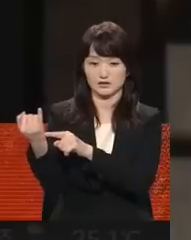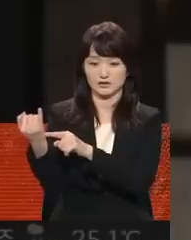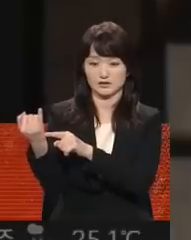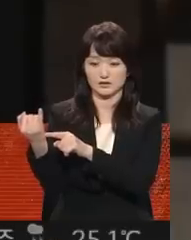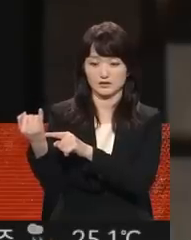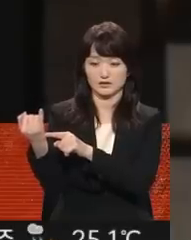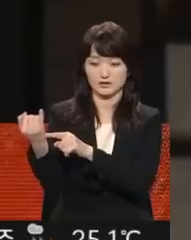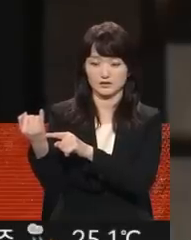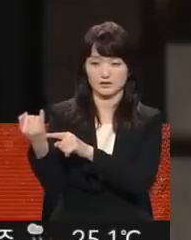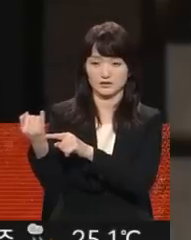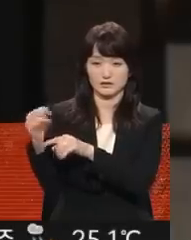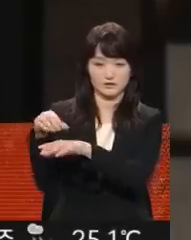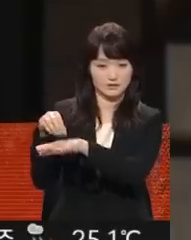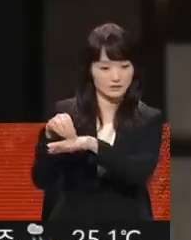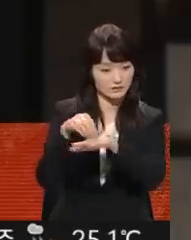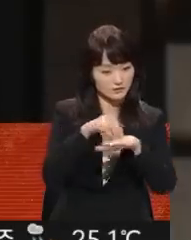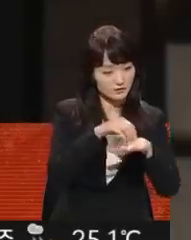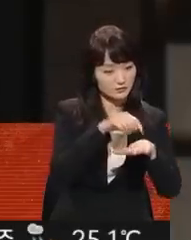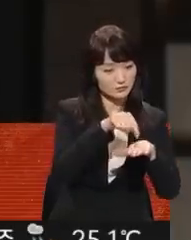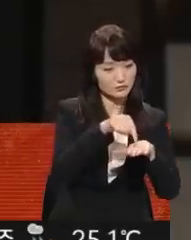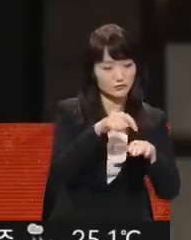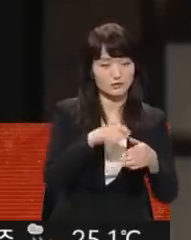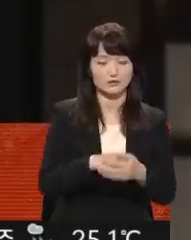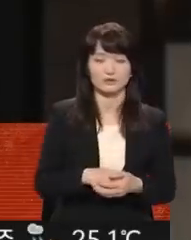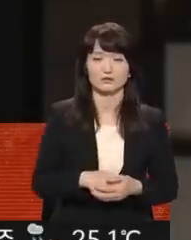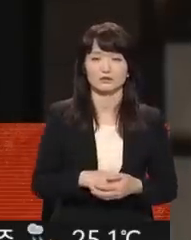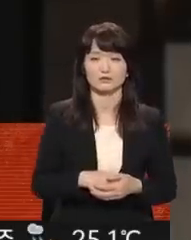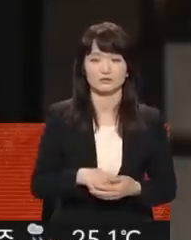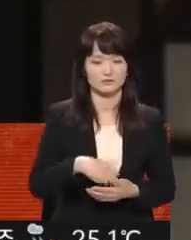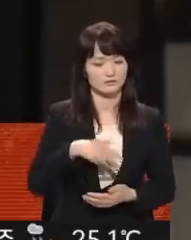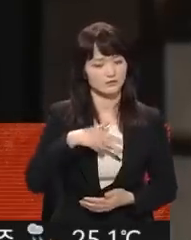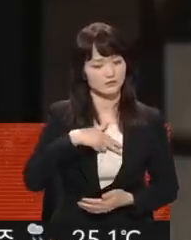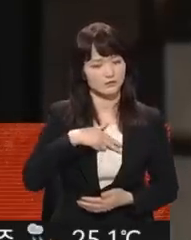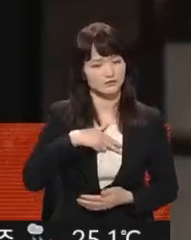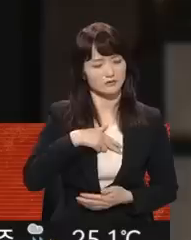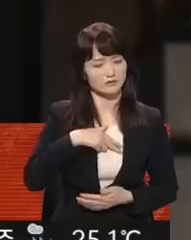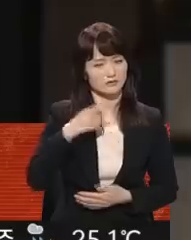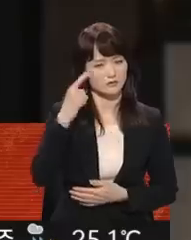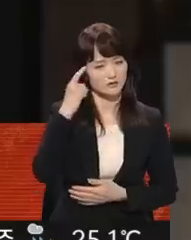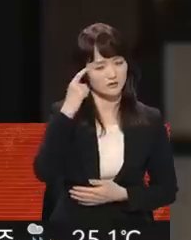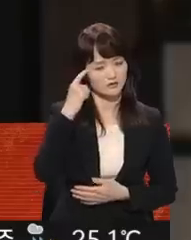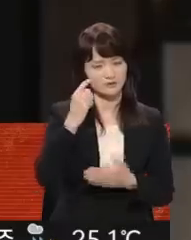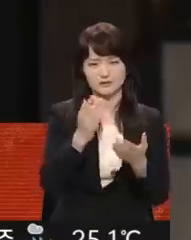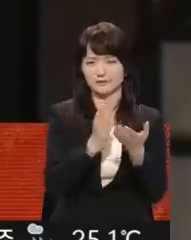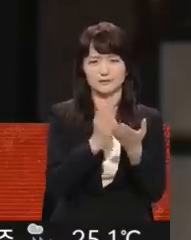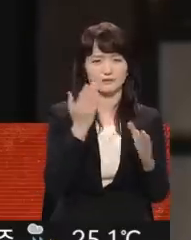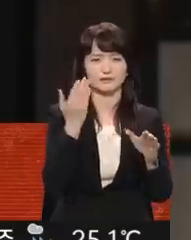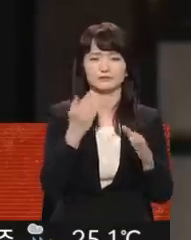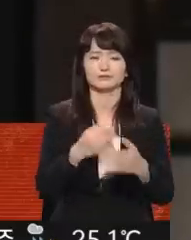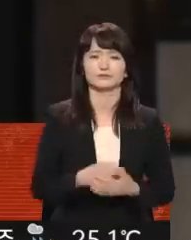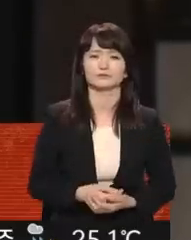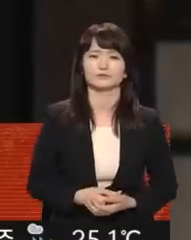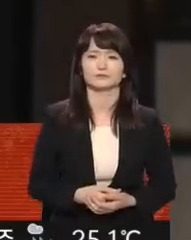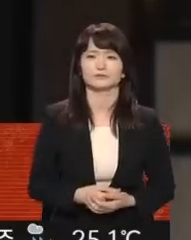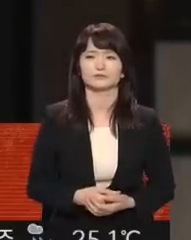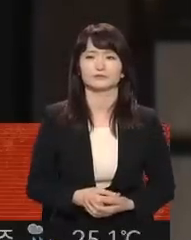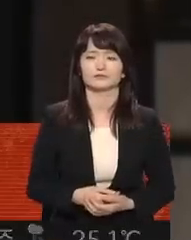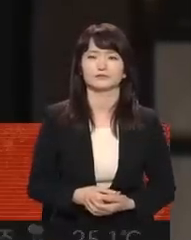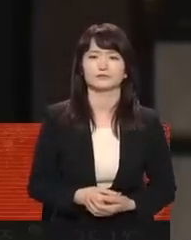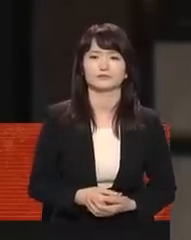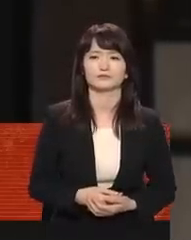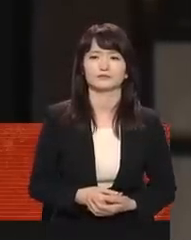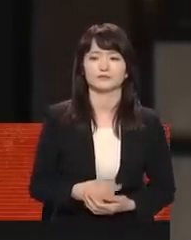것으로 만든다 이런 것도 조금 이제 현실적인 그런 측면에서는 좀 떨어지고 그리고 이제 이런게 있었지 않습니까 옷을